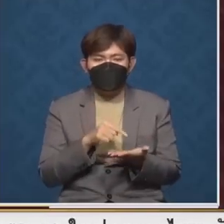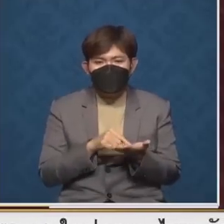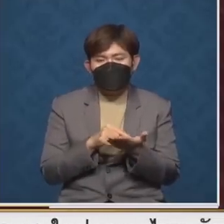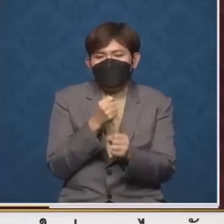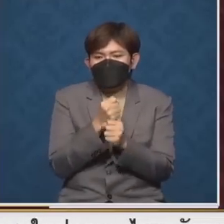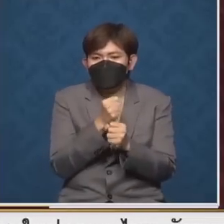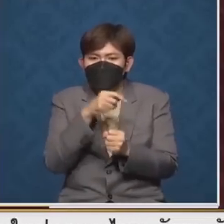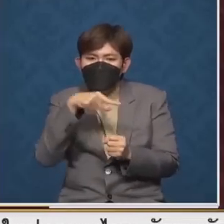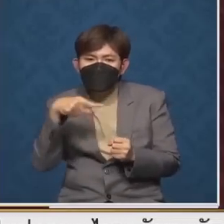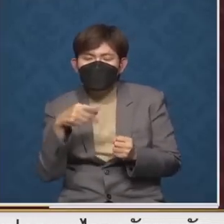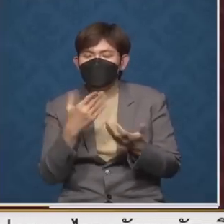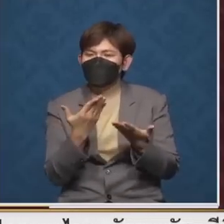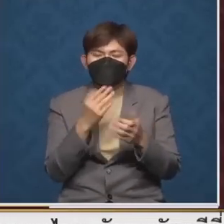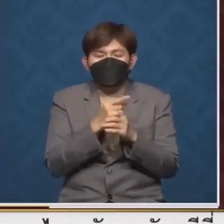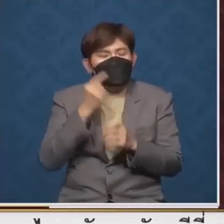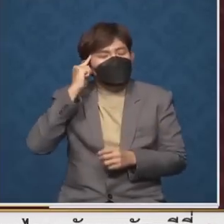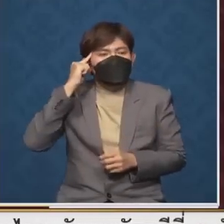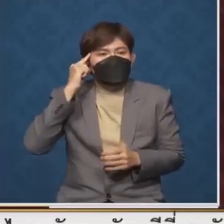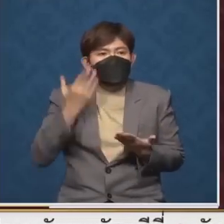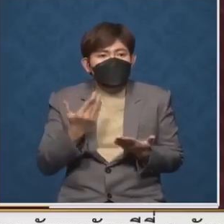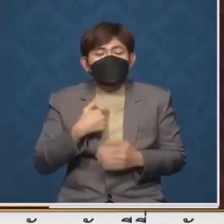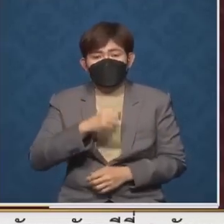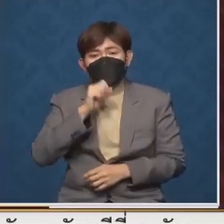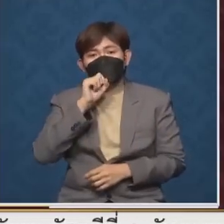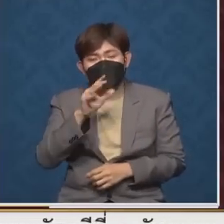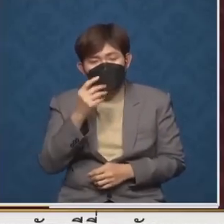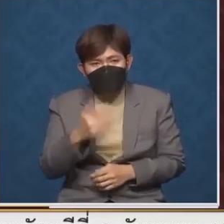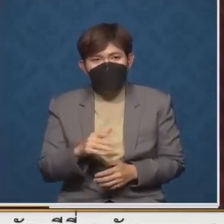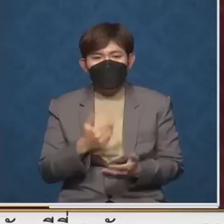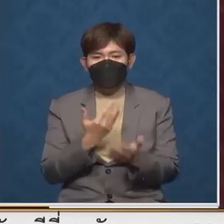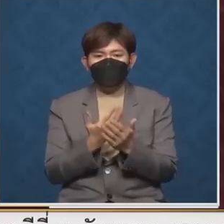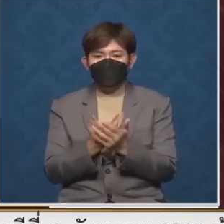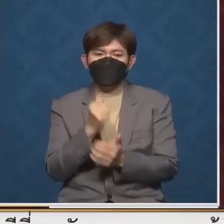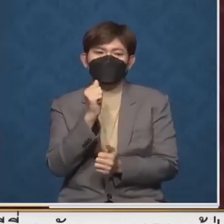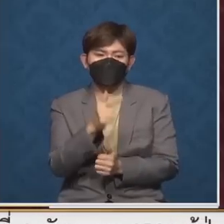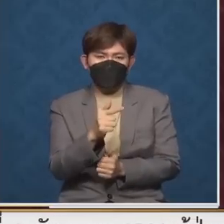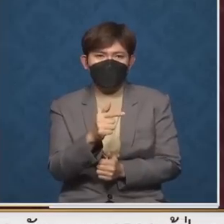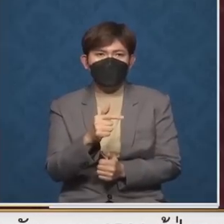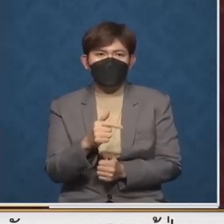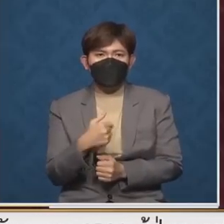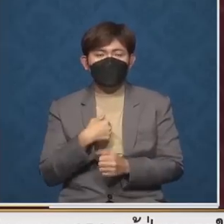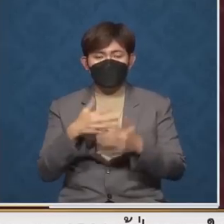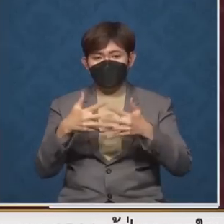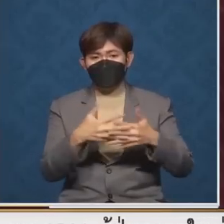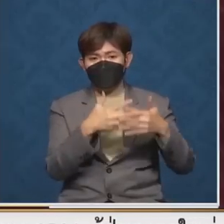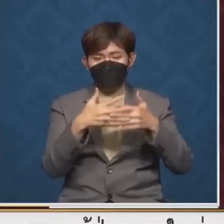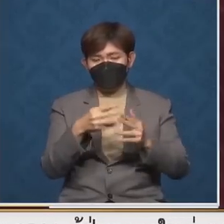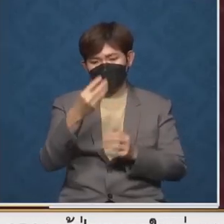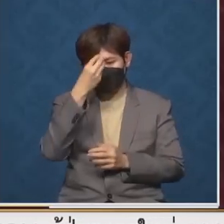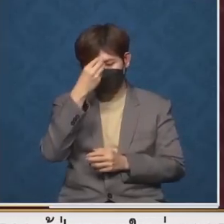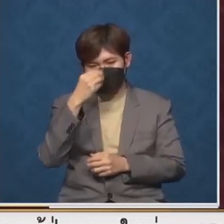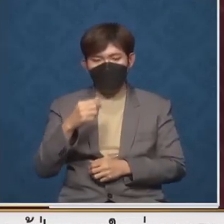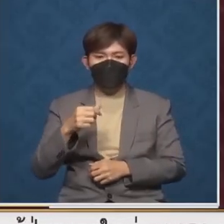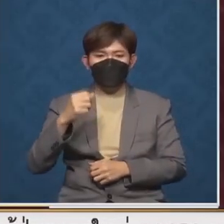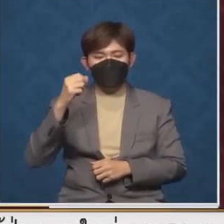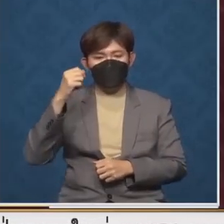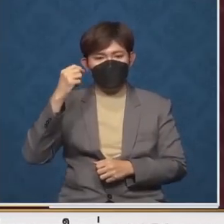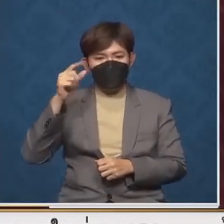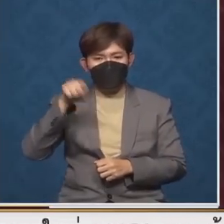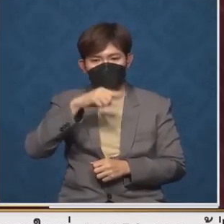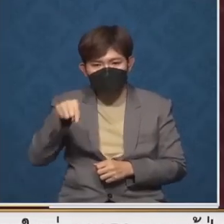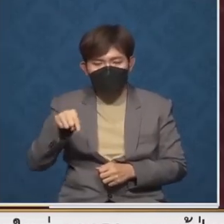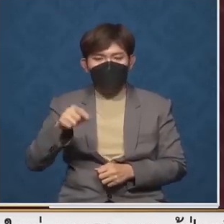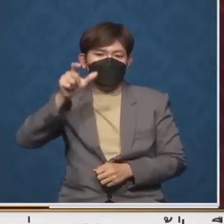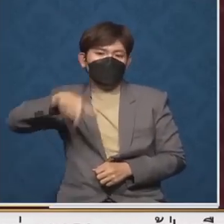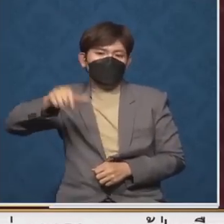อีก อะไรก็ไม่รู้ผมเคยบอกแล้วว่าจ่ายเงินชดเชย อเมริกา ญี่ปุ่น อักฤษ ฟรั่งเศษเขา